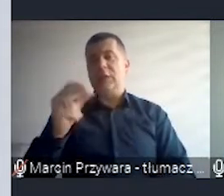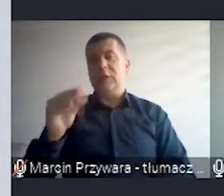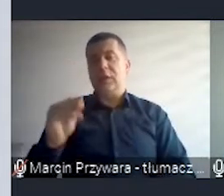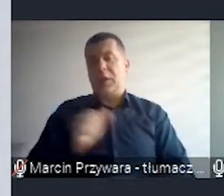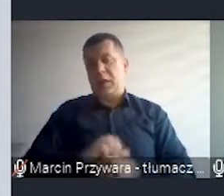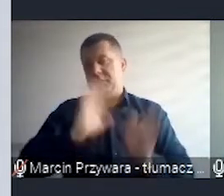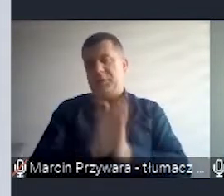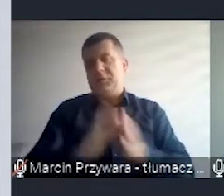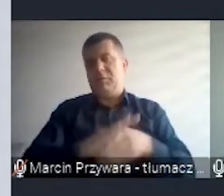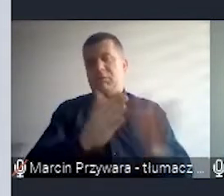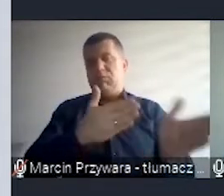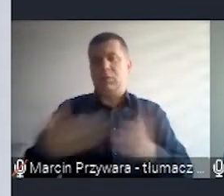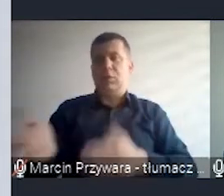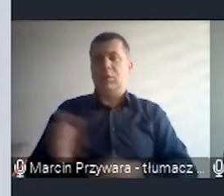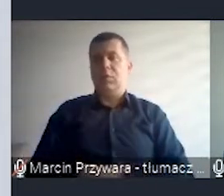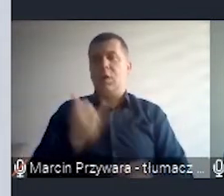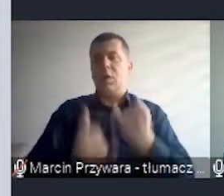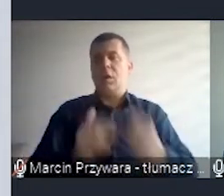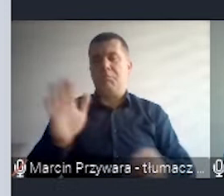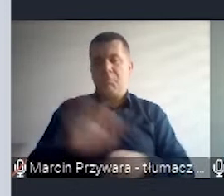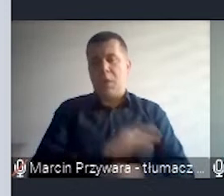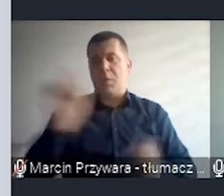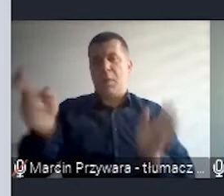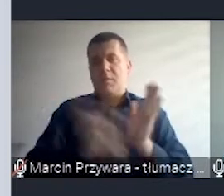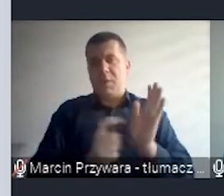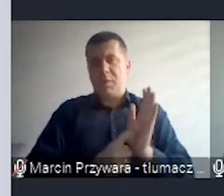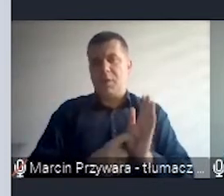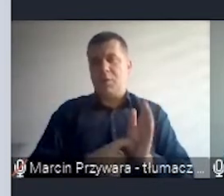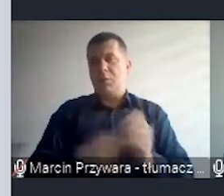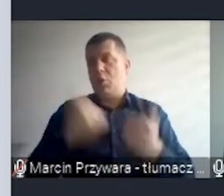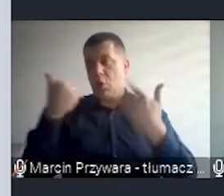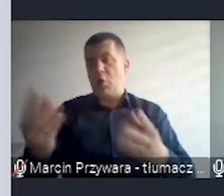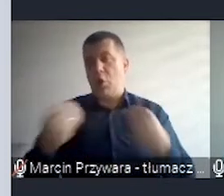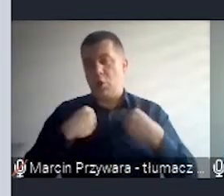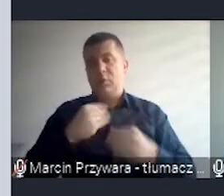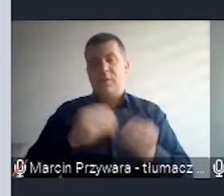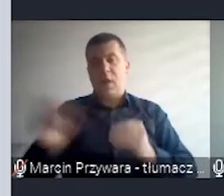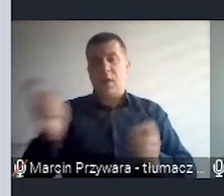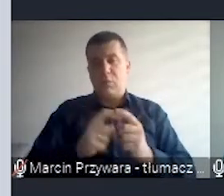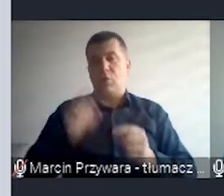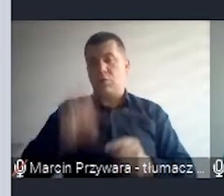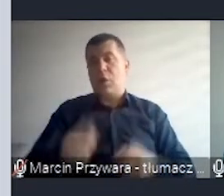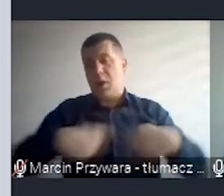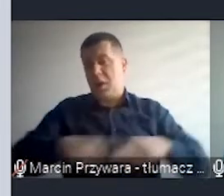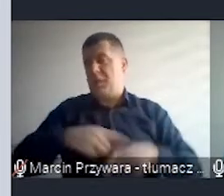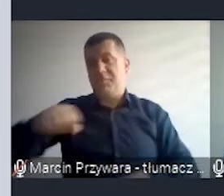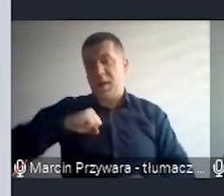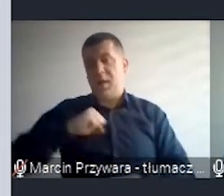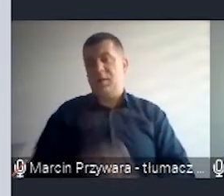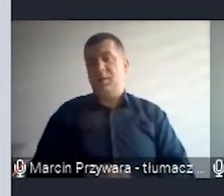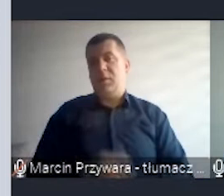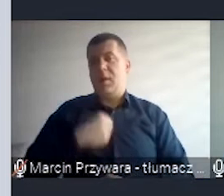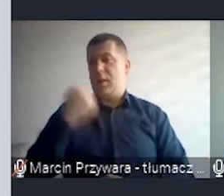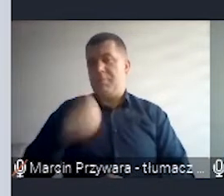jest w porządku. Jeśli spełnia wymagania, jeżeli uzyskuje najwięcej punktów w postępowaniu, to realizuje i świetnie. Ja też bardzo